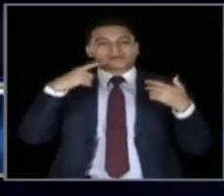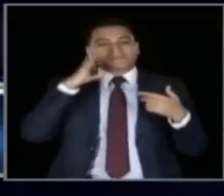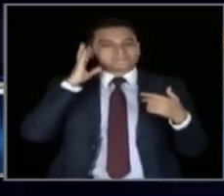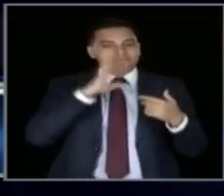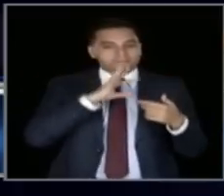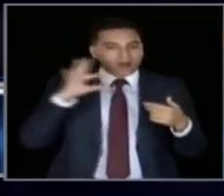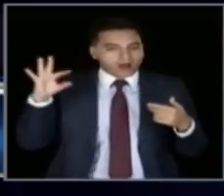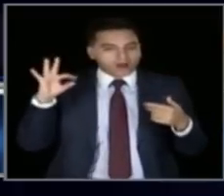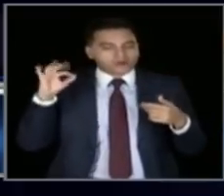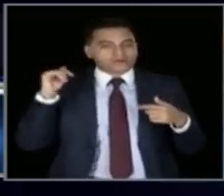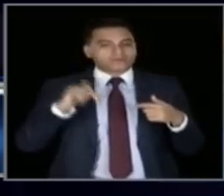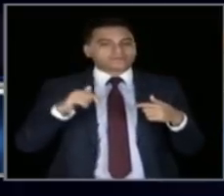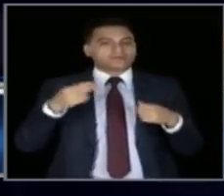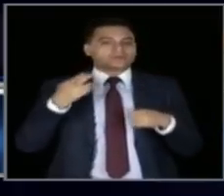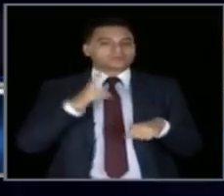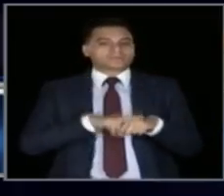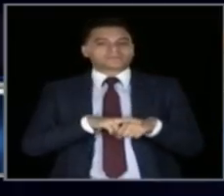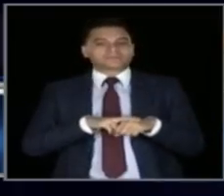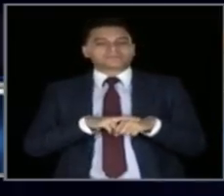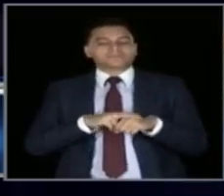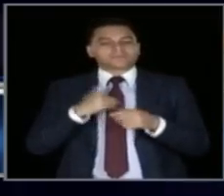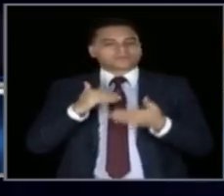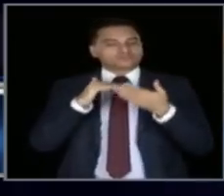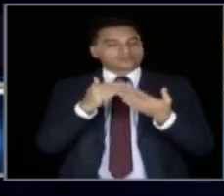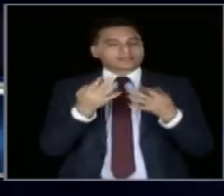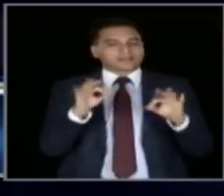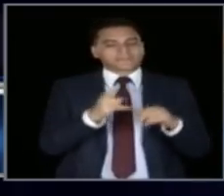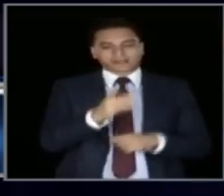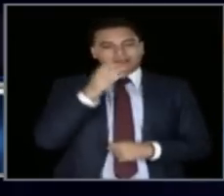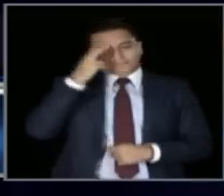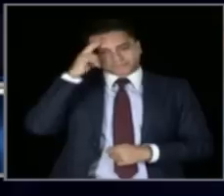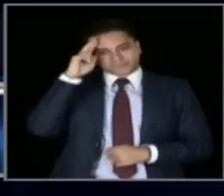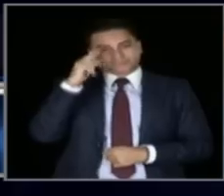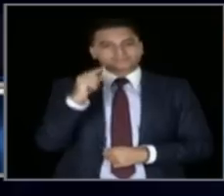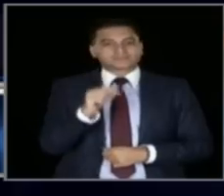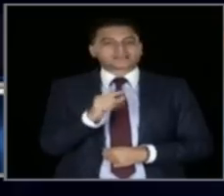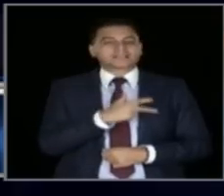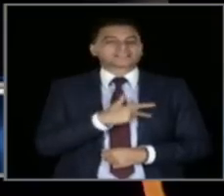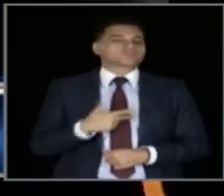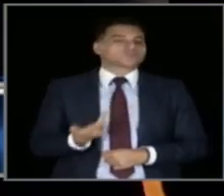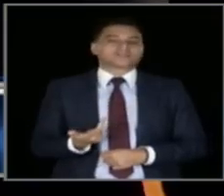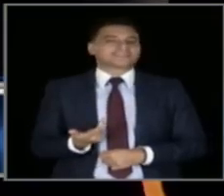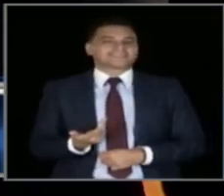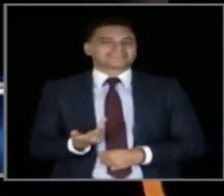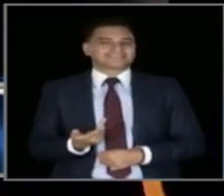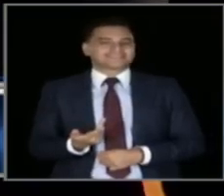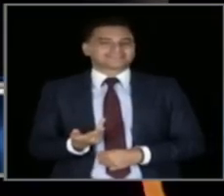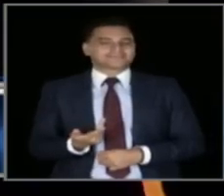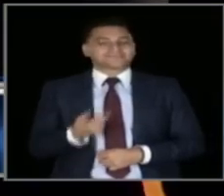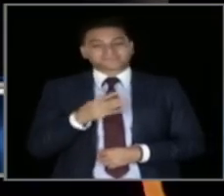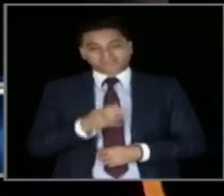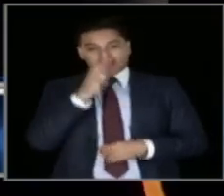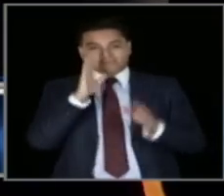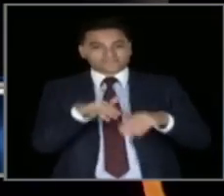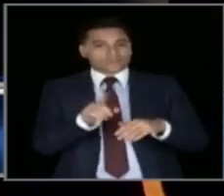وورثت آل الشيخ. ساعدتكوا على قد ما أقدر، فاضل لأقول لكم اسمه. في إجابة ولا